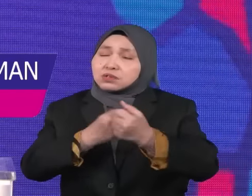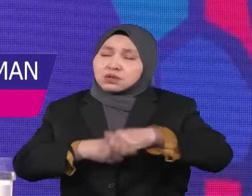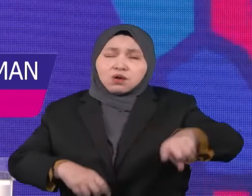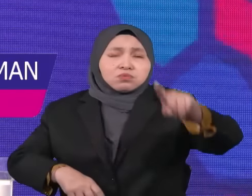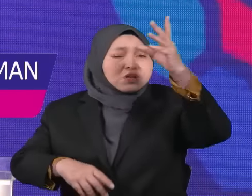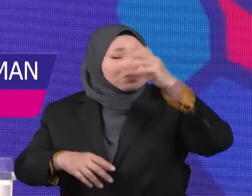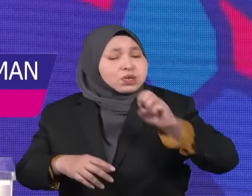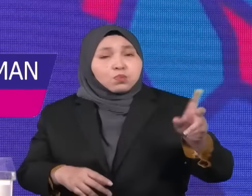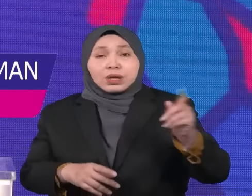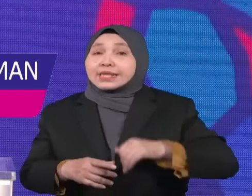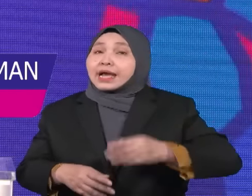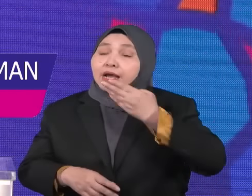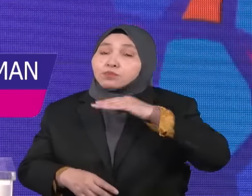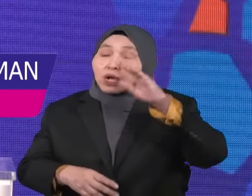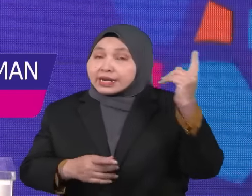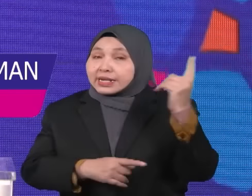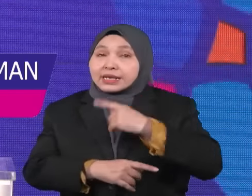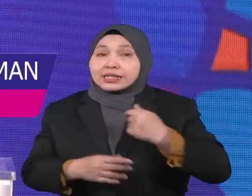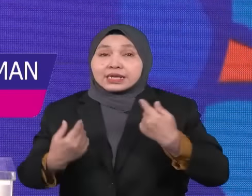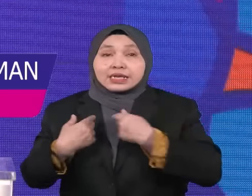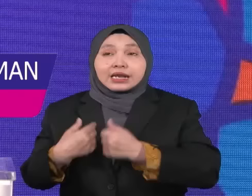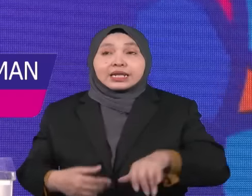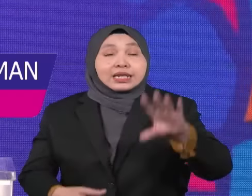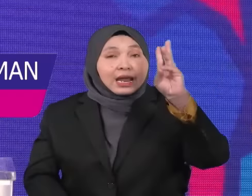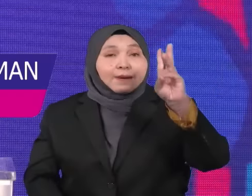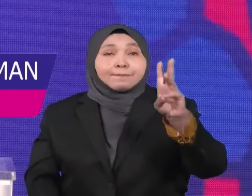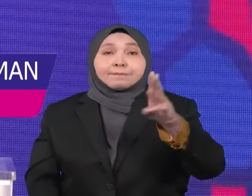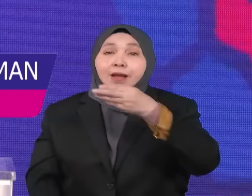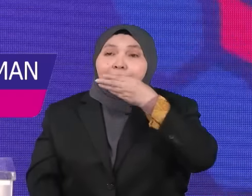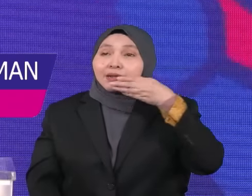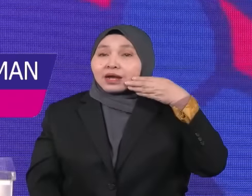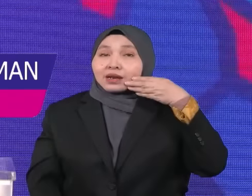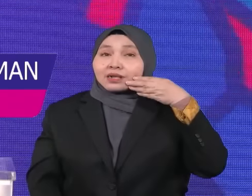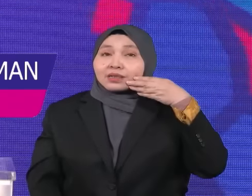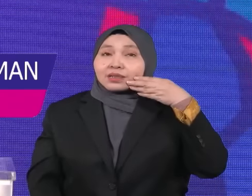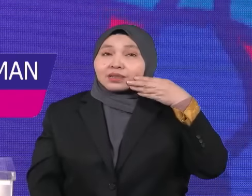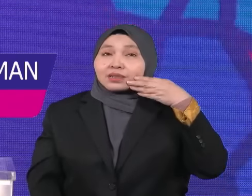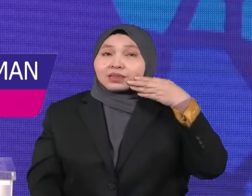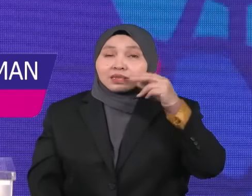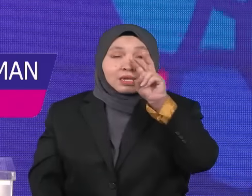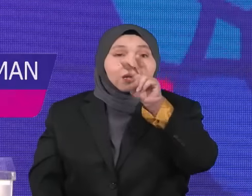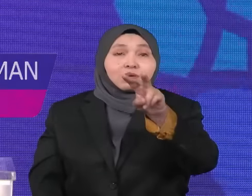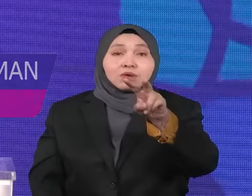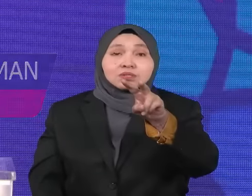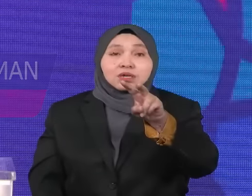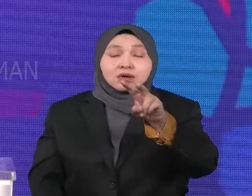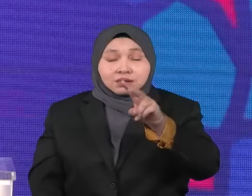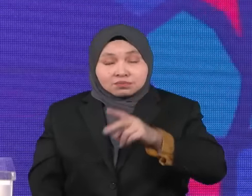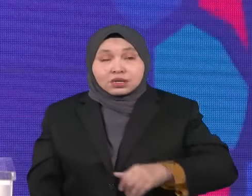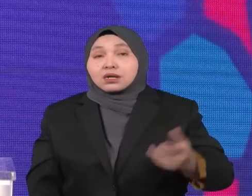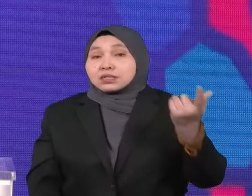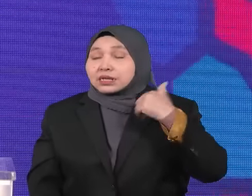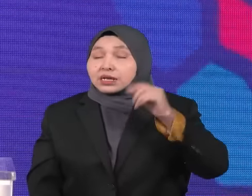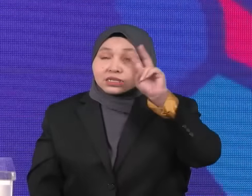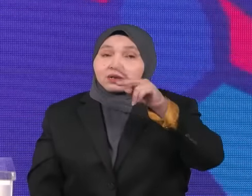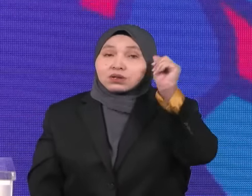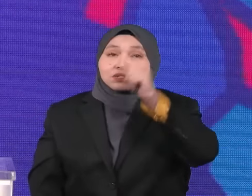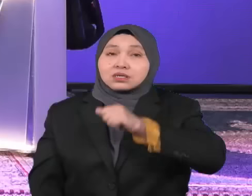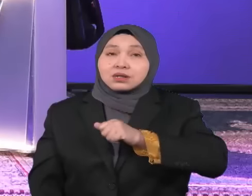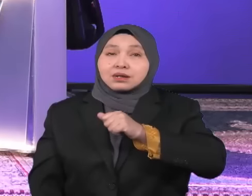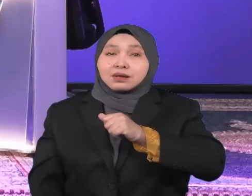taala. Alhamdulillah hari ini kita berada di 6 Ramadan. Saya teringat tengok Puan Azlinah kita Safas. Dia macam ni